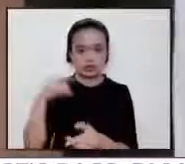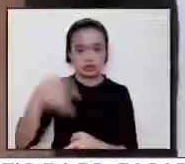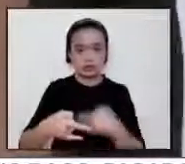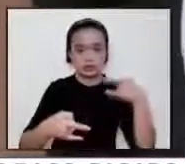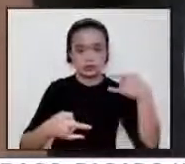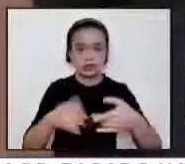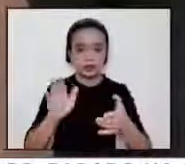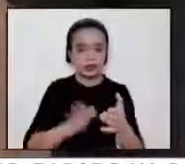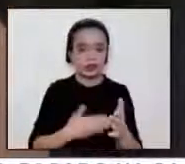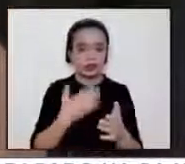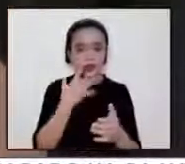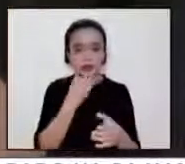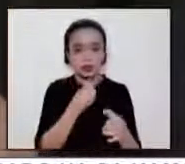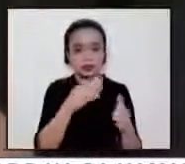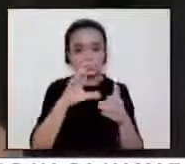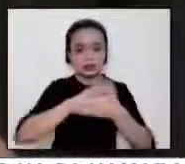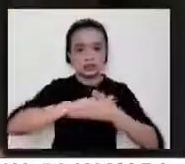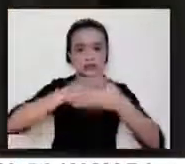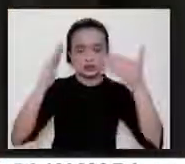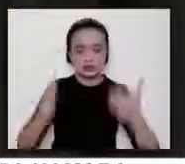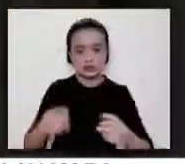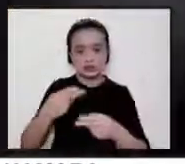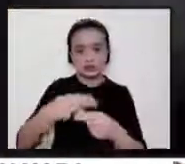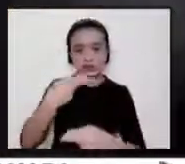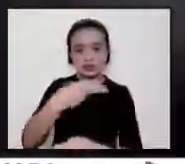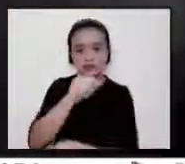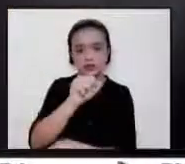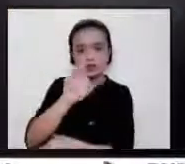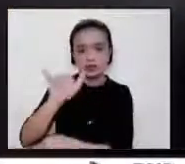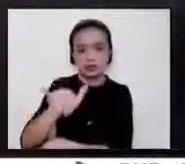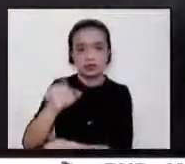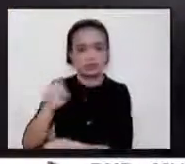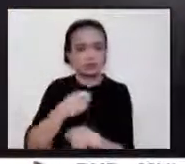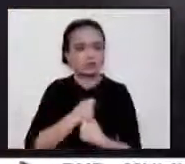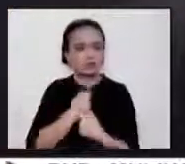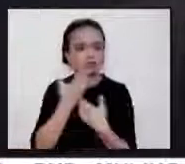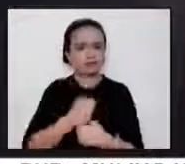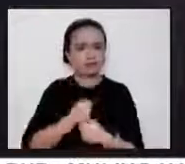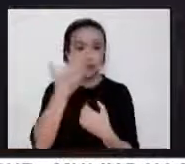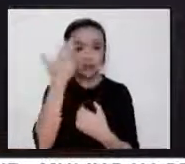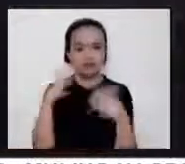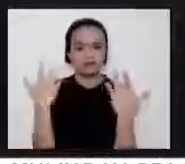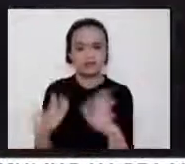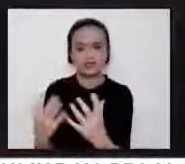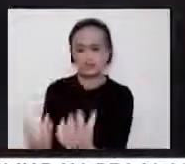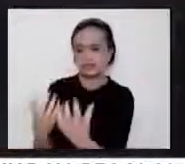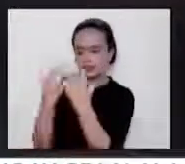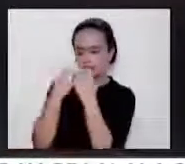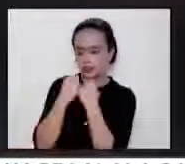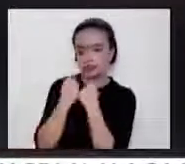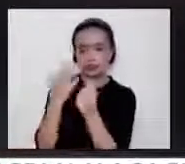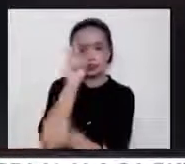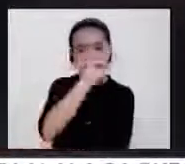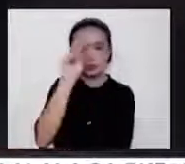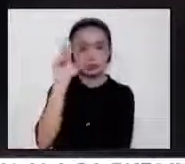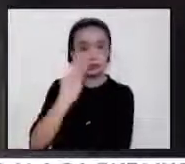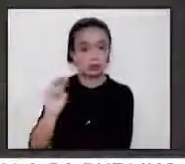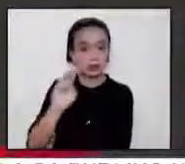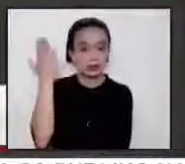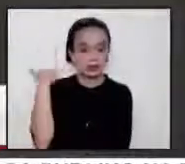at rapper na si Haring Maggie, ang kanyang saloobin matapos maaresto nitong Lunes sa Cavite. Sa video na